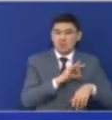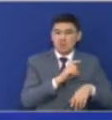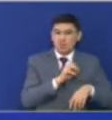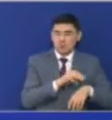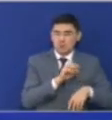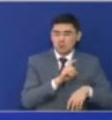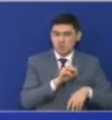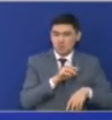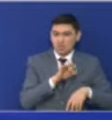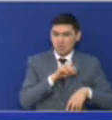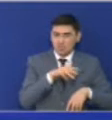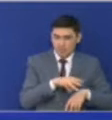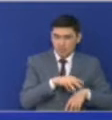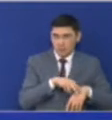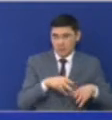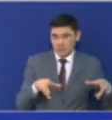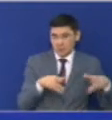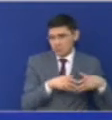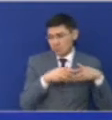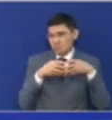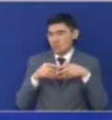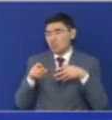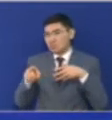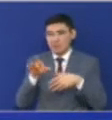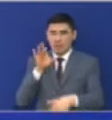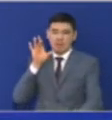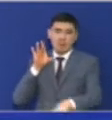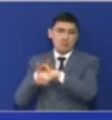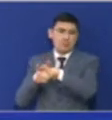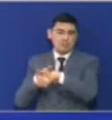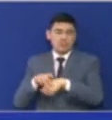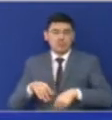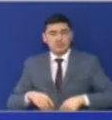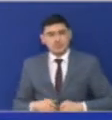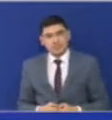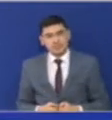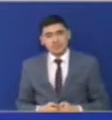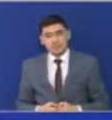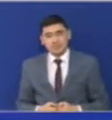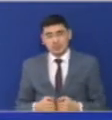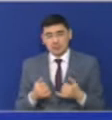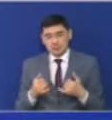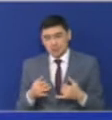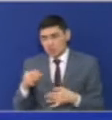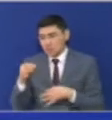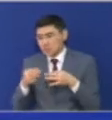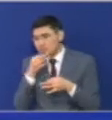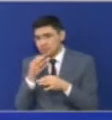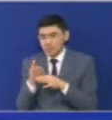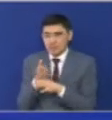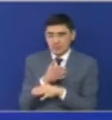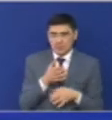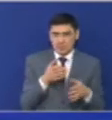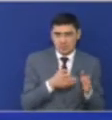совместно с полицейскими, сообщил пресс-секретарь Комитета лесного хозяйства Сакен Дильдахмет. Начато досудебное расследование по статье